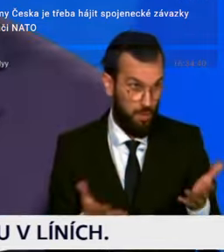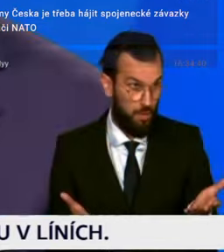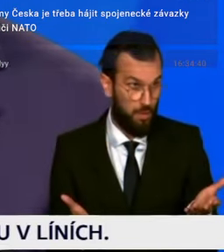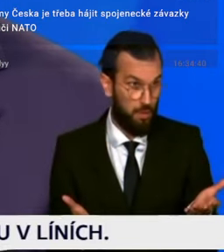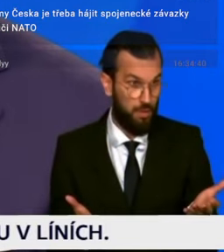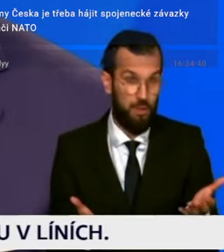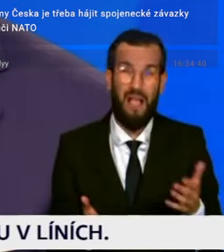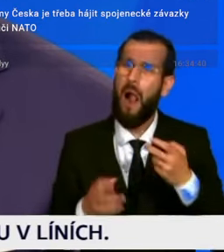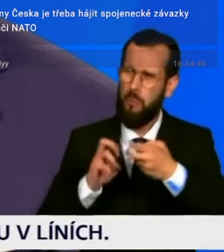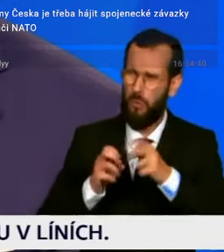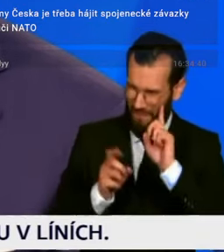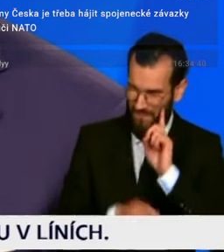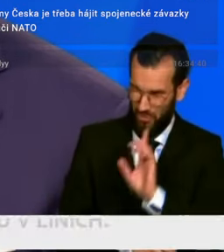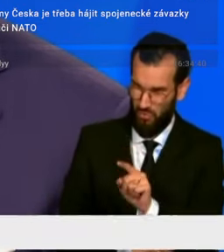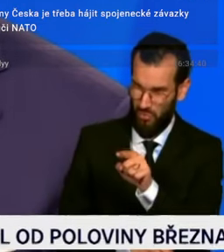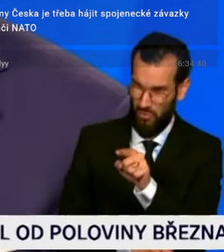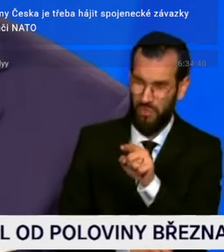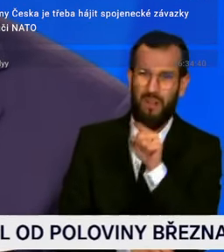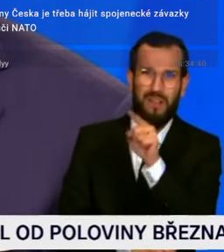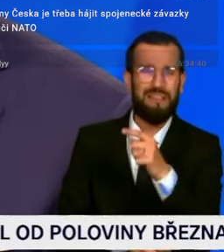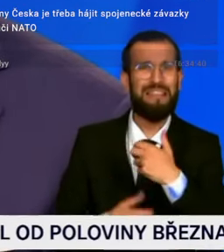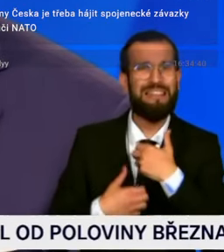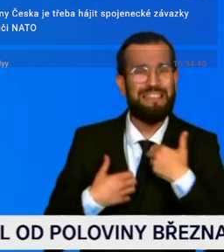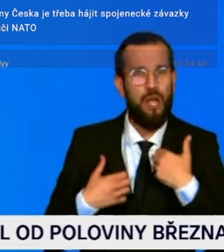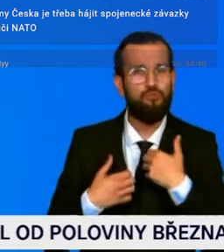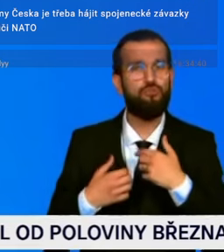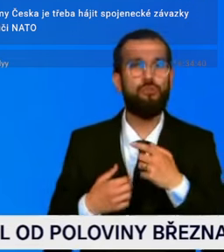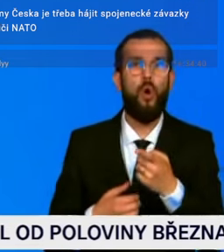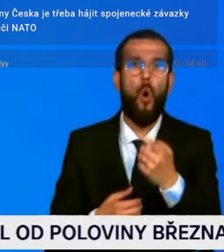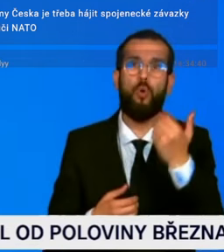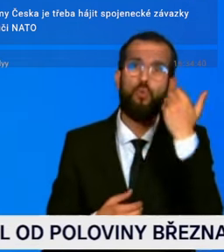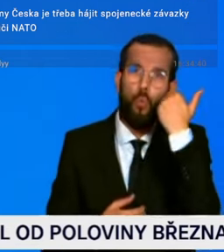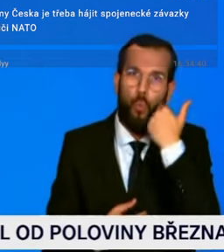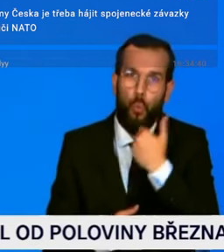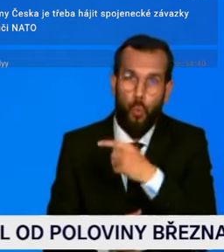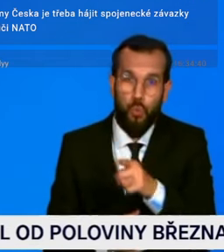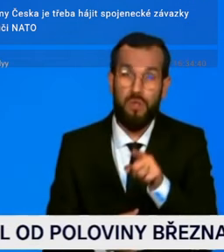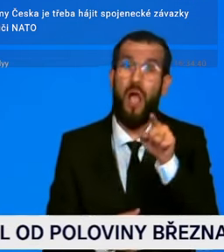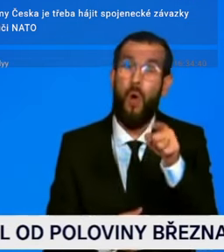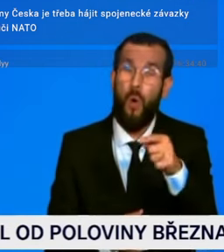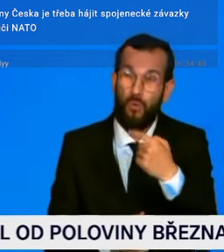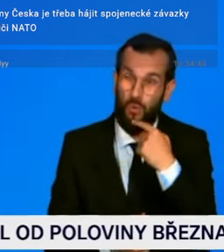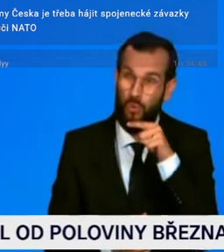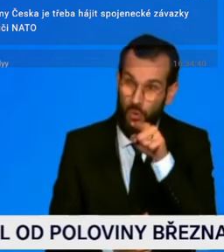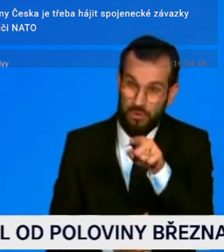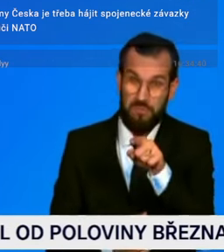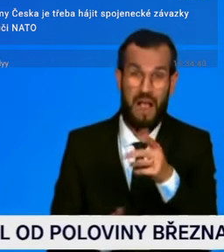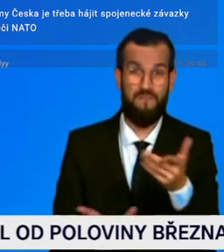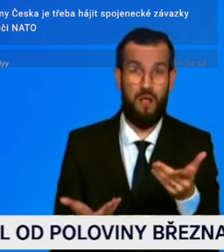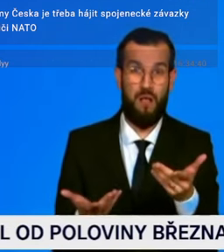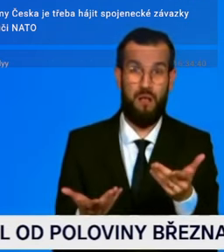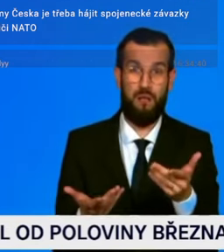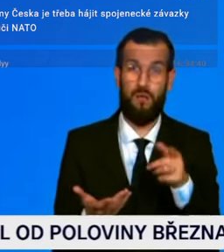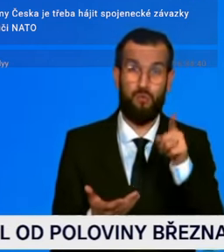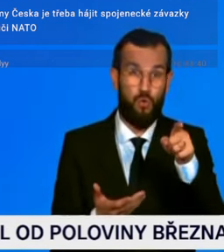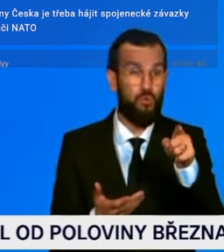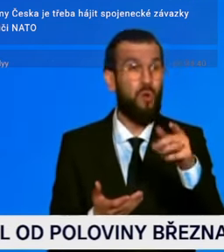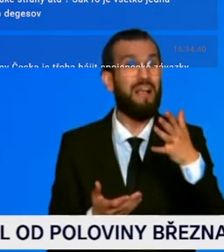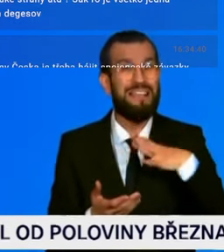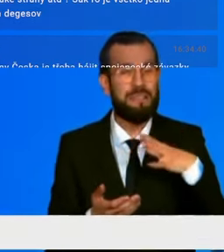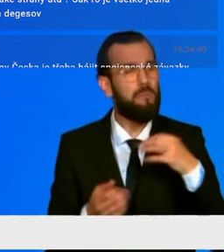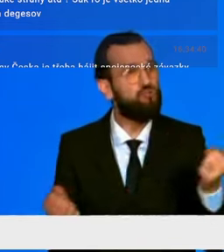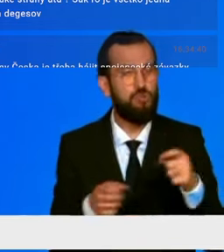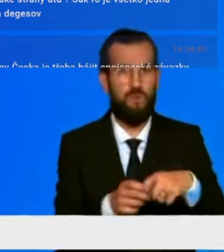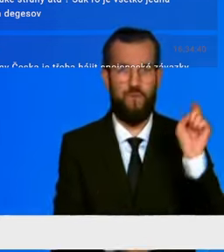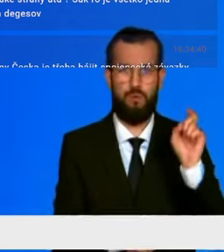viete Aký je problém že vy sa usilujete o podporu ľudí ktorí rozprávajú presne tak isto ako keby z tých organizácií sme mali čo